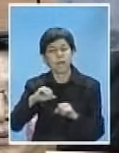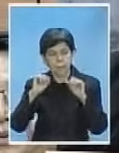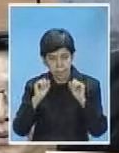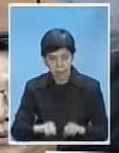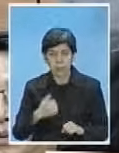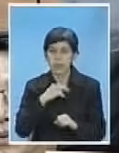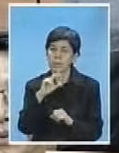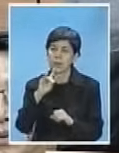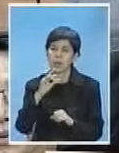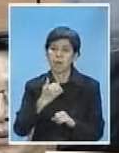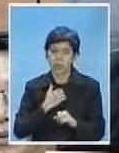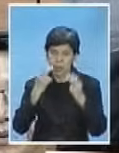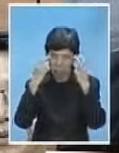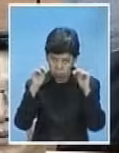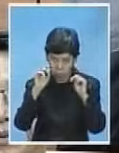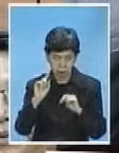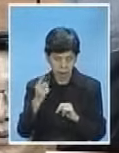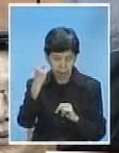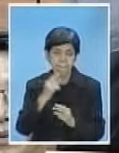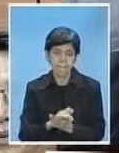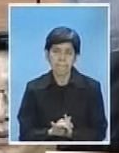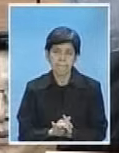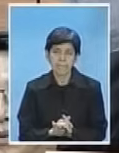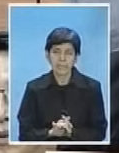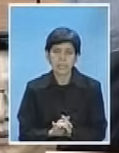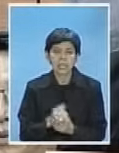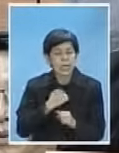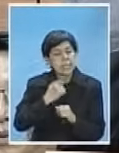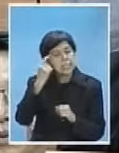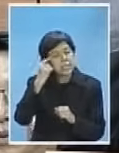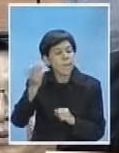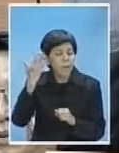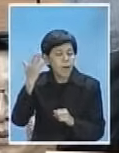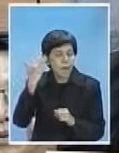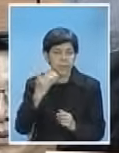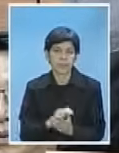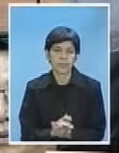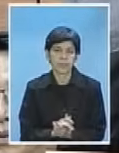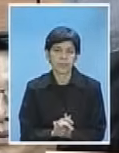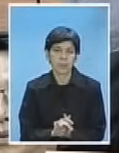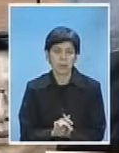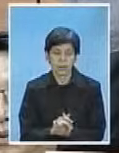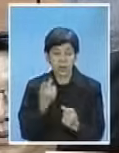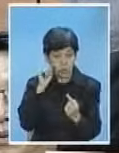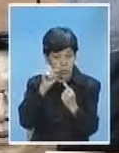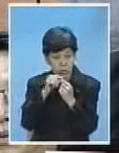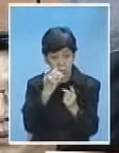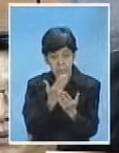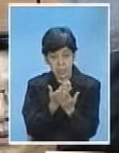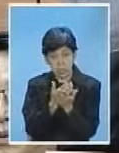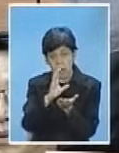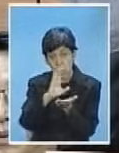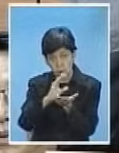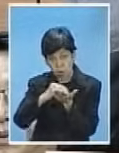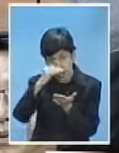กมาปี 38 ตอนผมเป็นนายกรัฐมนตรีครั้งแรกอันนี้คือแนวคิดตอนนั้นวัตถุประสงค์กองทุนนี้